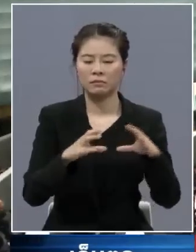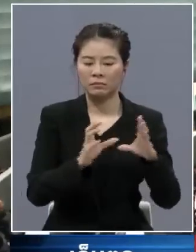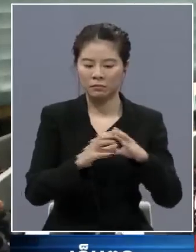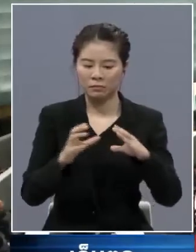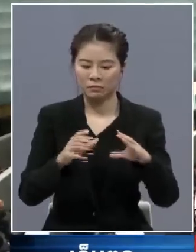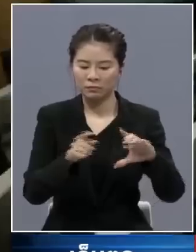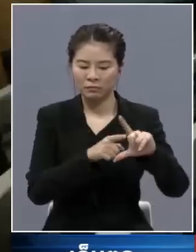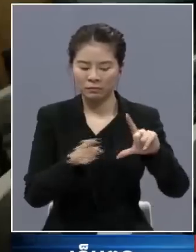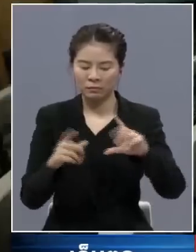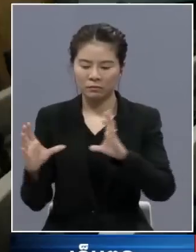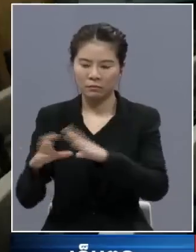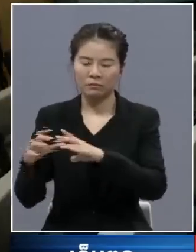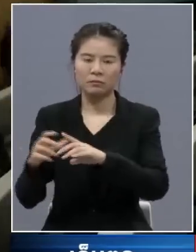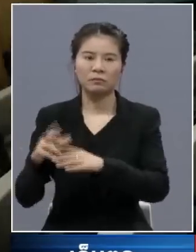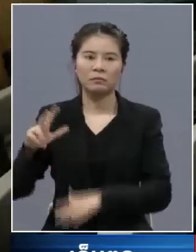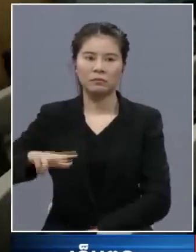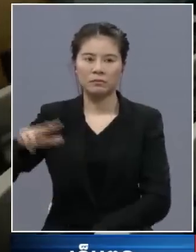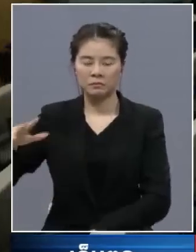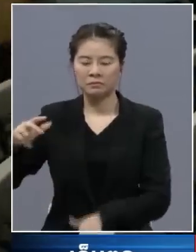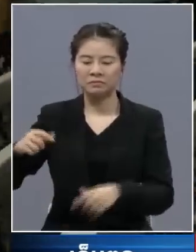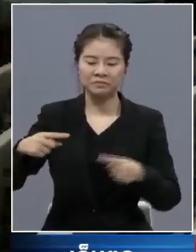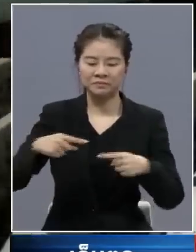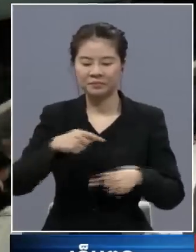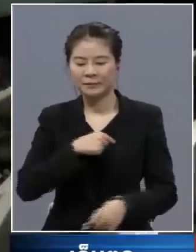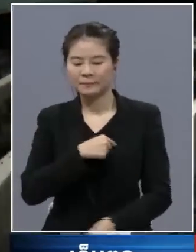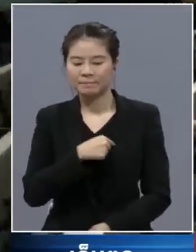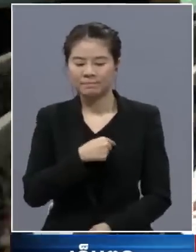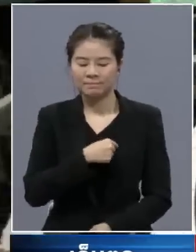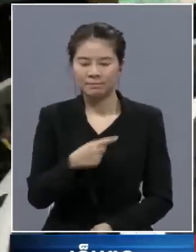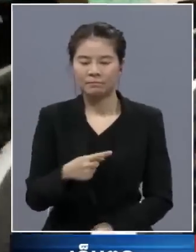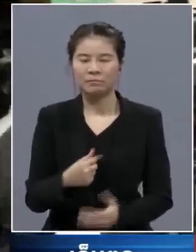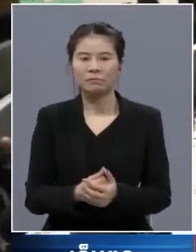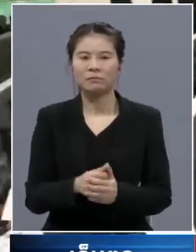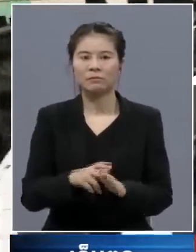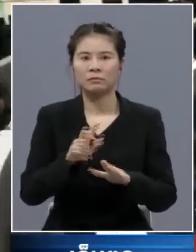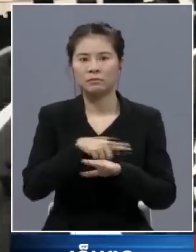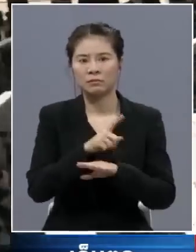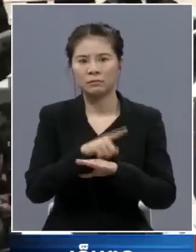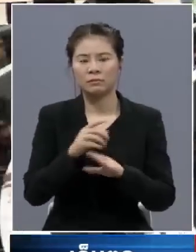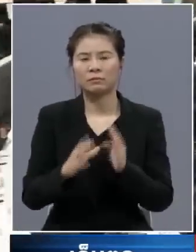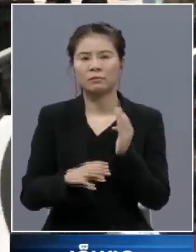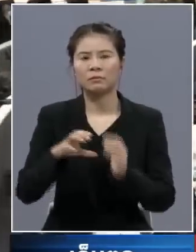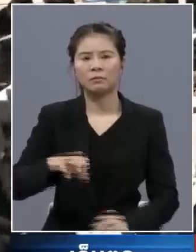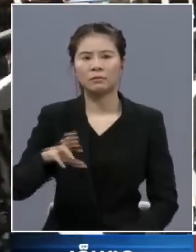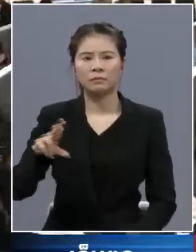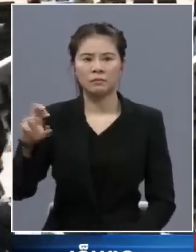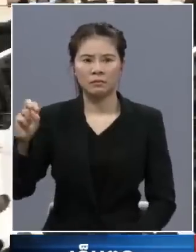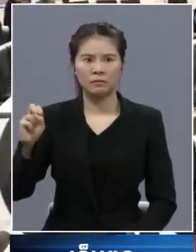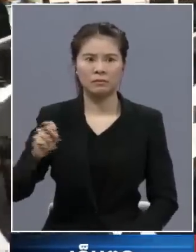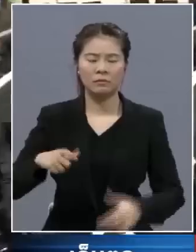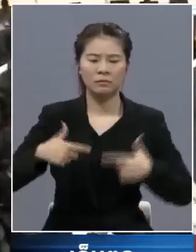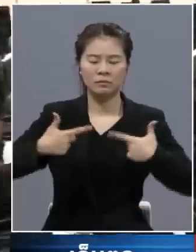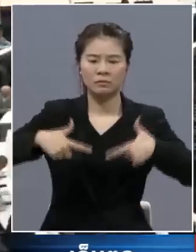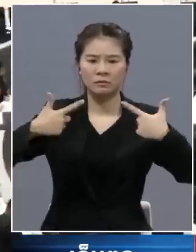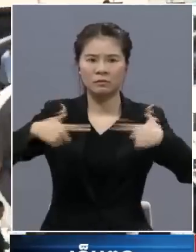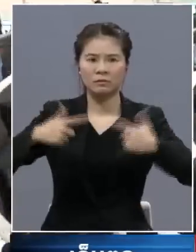วไกลเพื่อไทยกินแหนงแข่งใจกันจากตำแหน่งประธานสภาก็อาจจะหมดความเกรงใจกันไปเลยและหากยังมีการดึงดันเสนอชื่อคุณพิธ